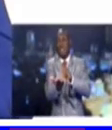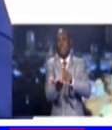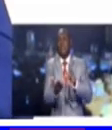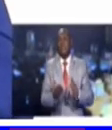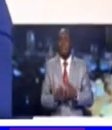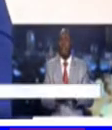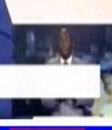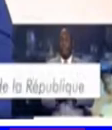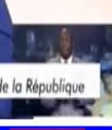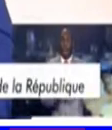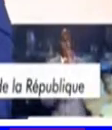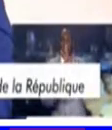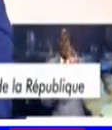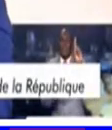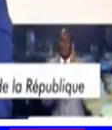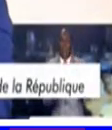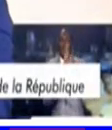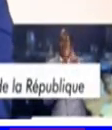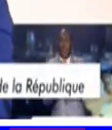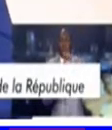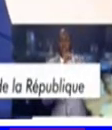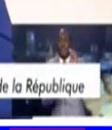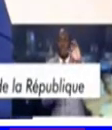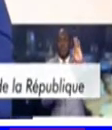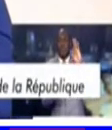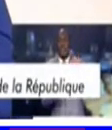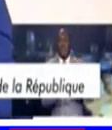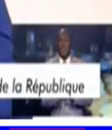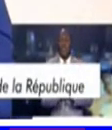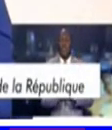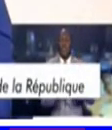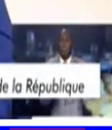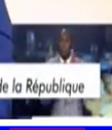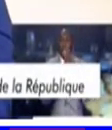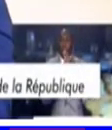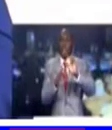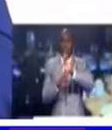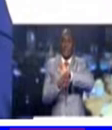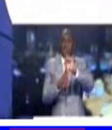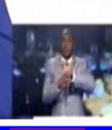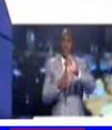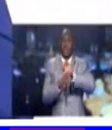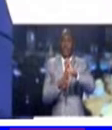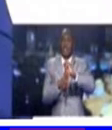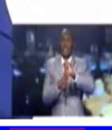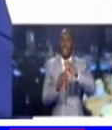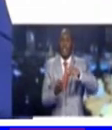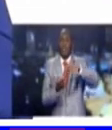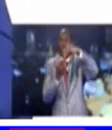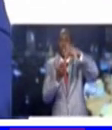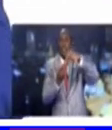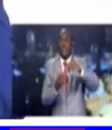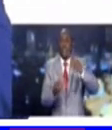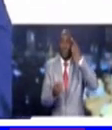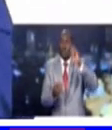au 31 décembre 2019 due par les entreprises et les particuliers pour un montant global